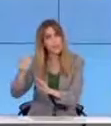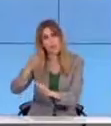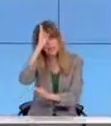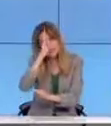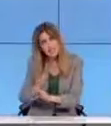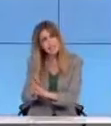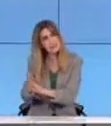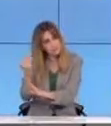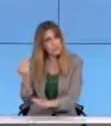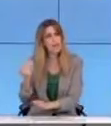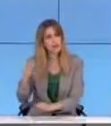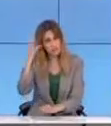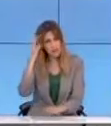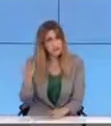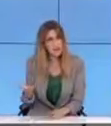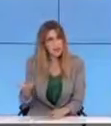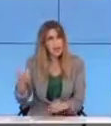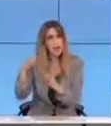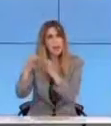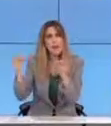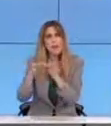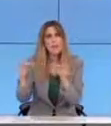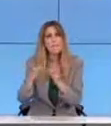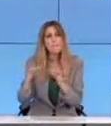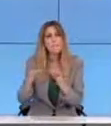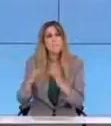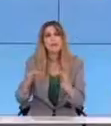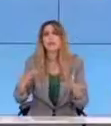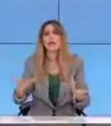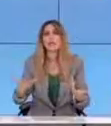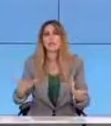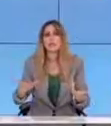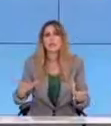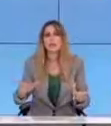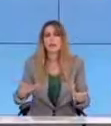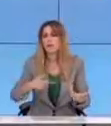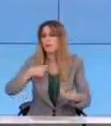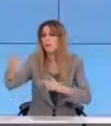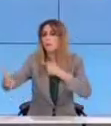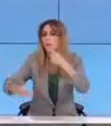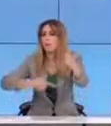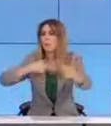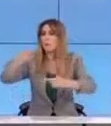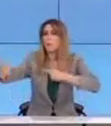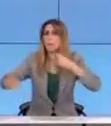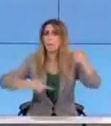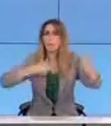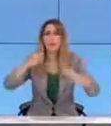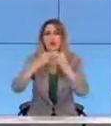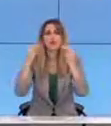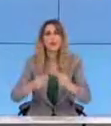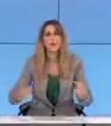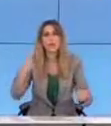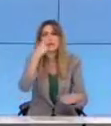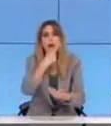ελαφρύνσεις, ήταν παρεμβάσεις όχι από το πλεόνασμα, αλλά από το έλλειμμα. Διόγκωναν το